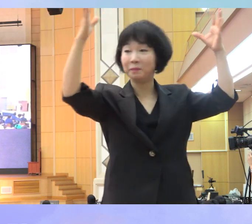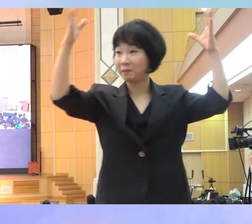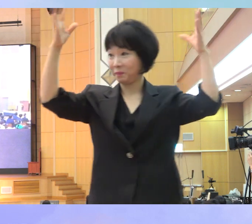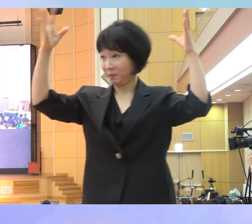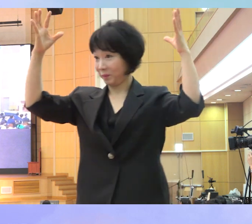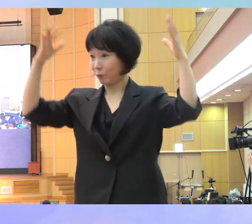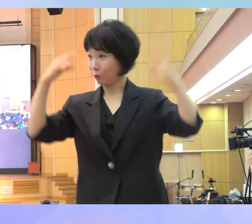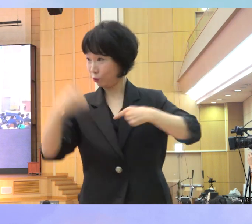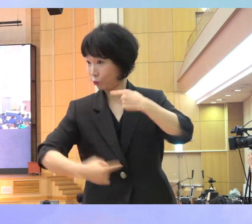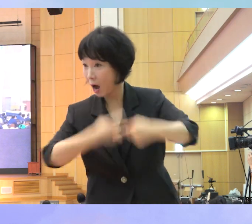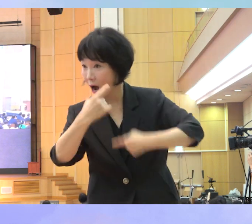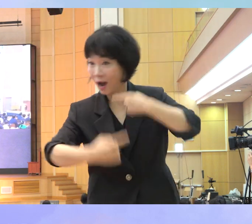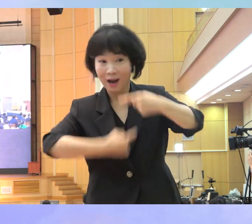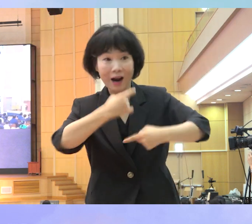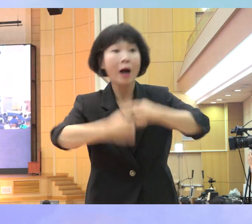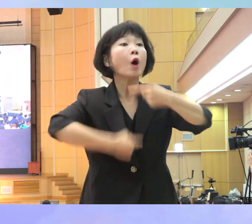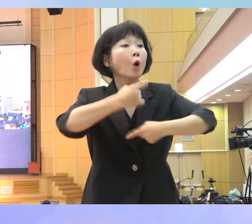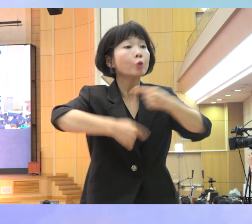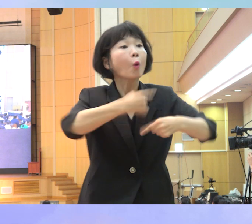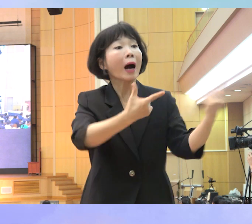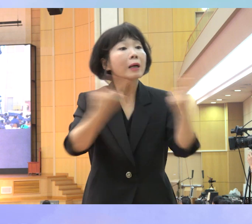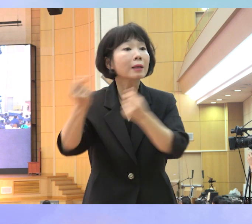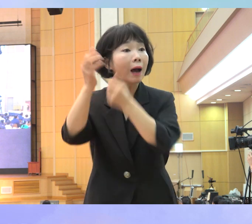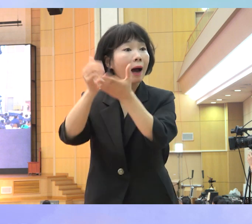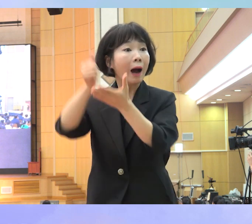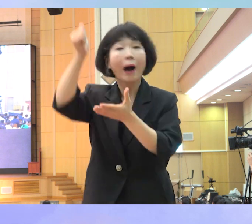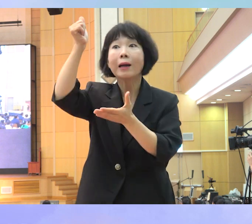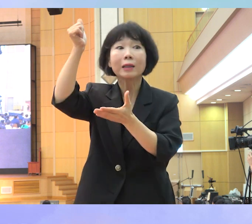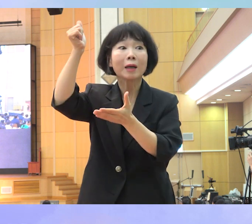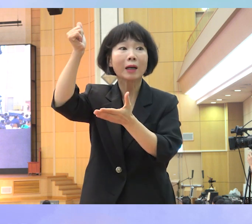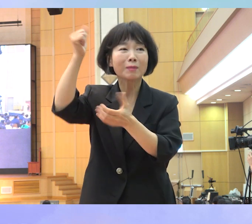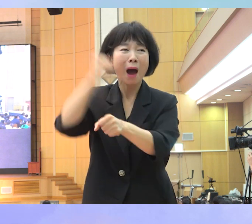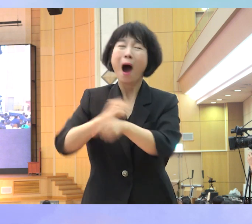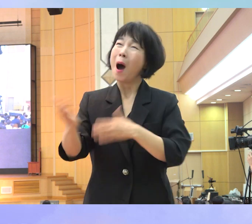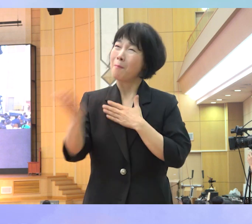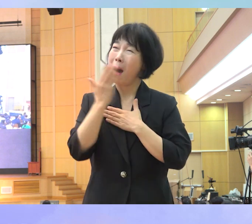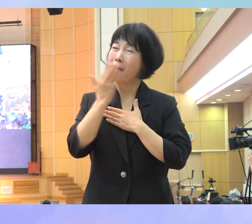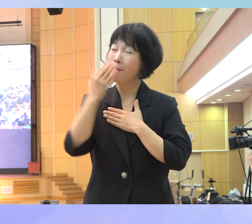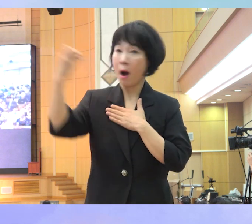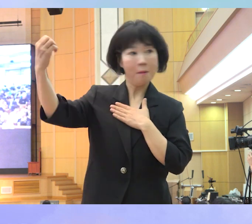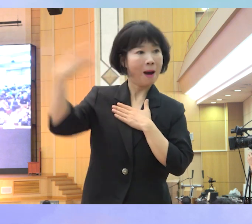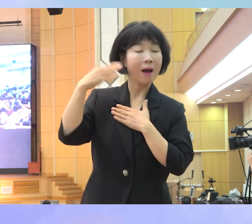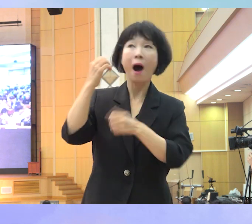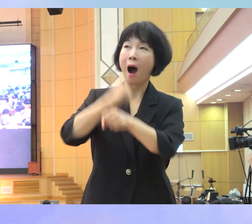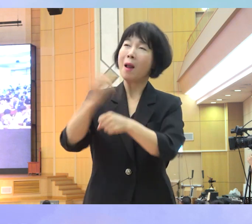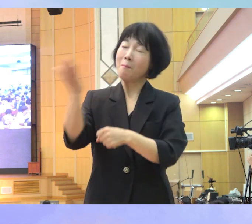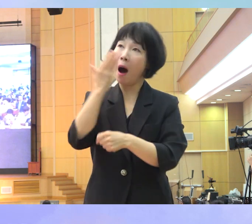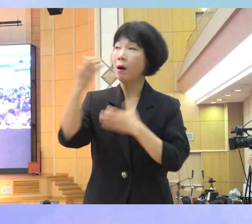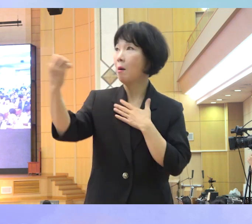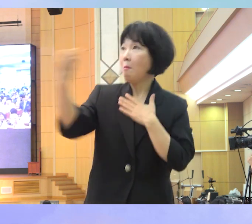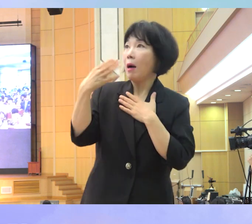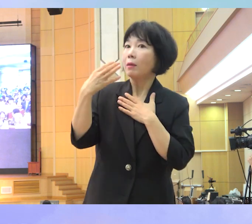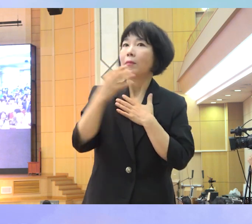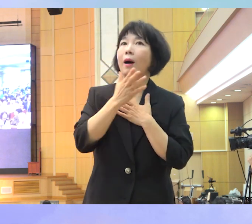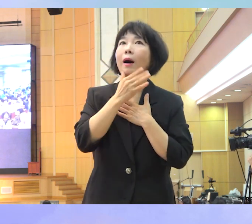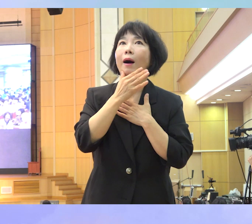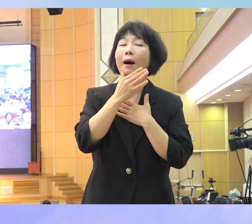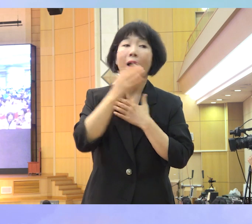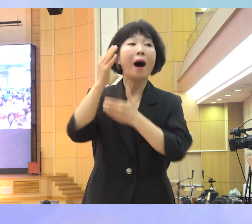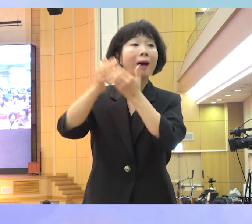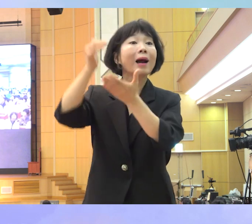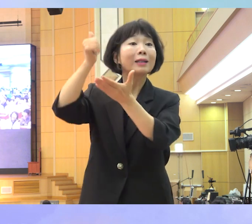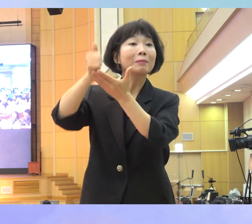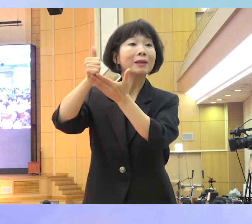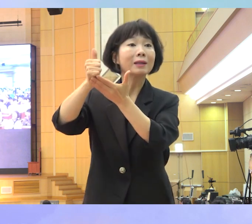그리고 우리 옆에 있는 성도님과 한번 인사해 보겠습니다. 하나님께서 할 수 있다고 하십니다. 네, 앞뒤로도